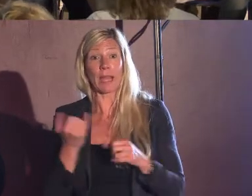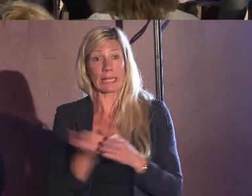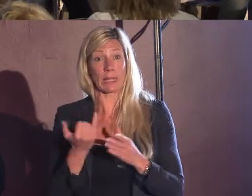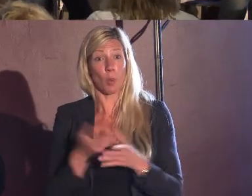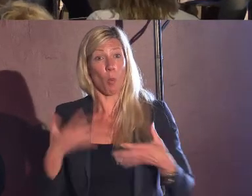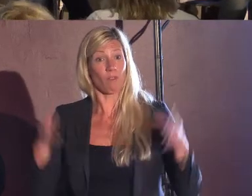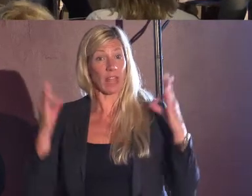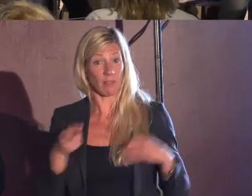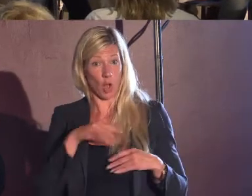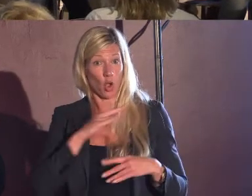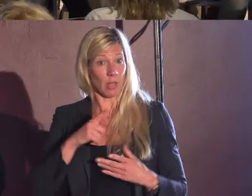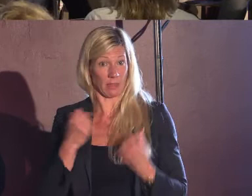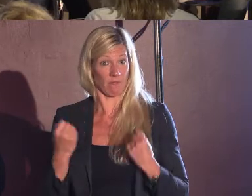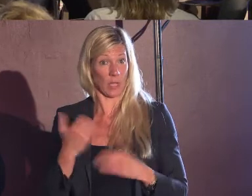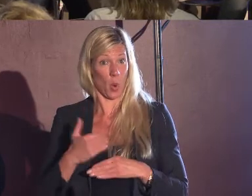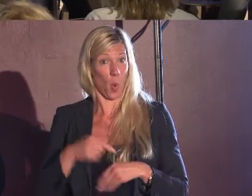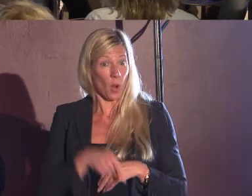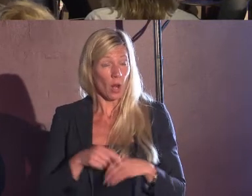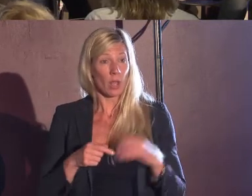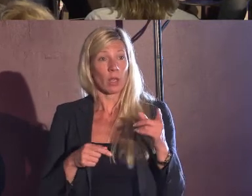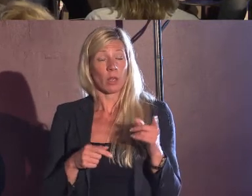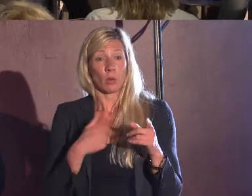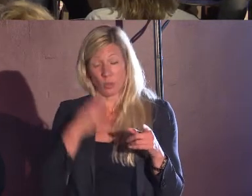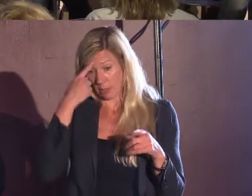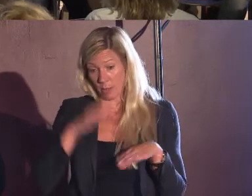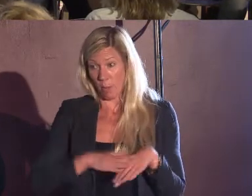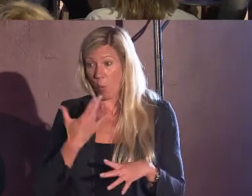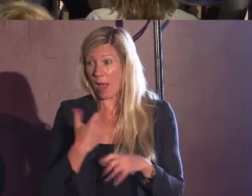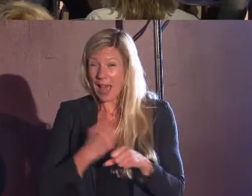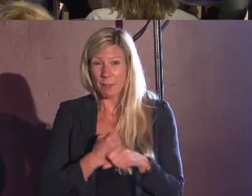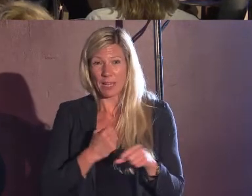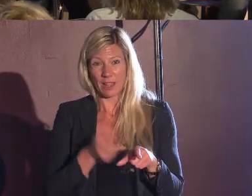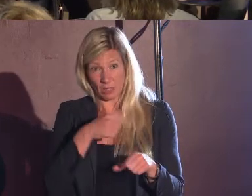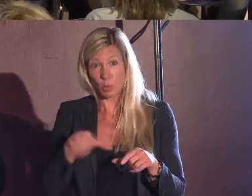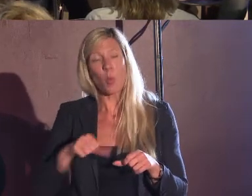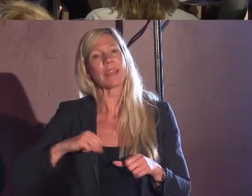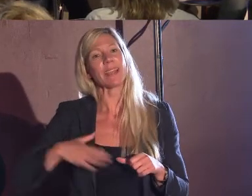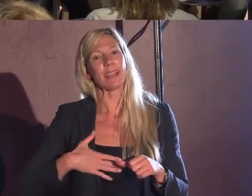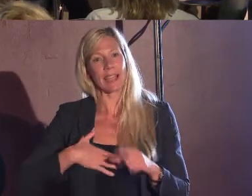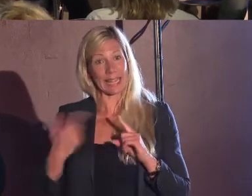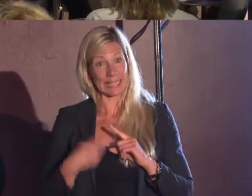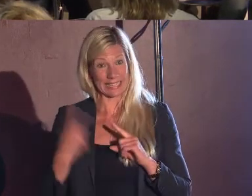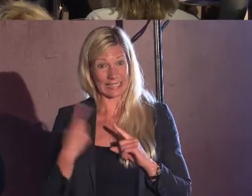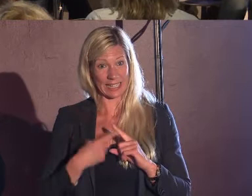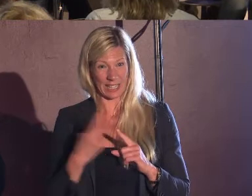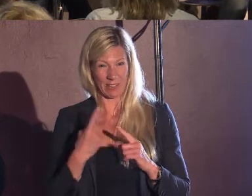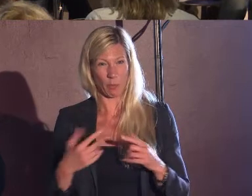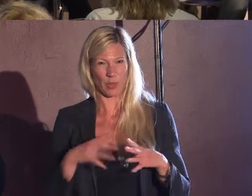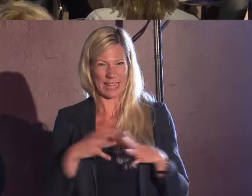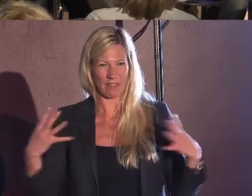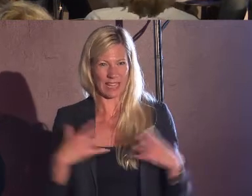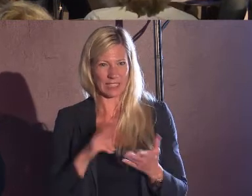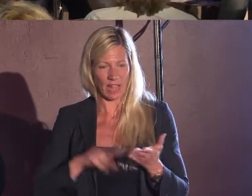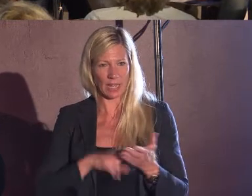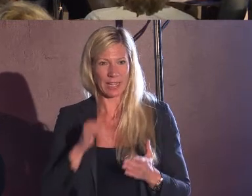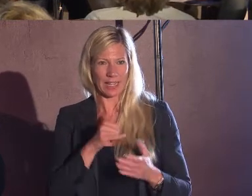central roll i det här. Jag tänker på arbetet. Vi tog ett eget initiativ på Tillväxtverket under arbetet med